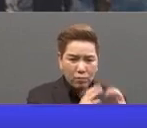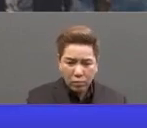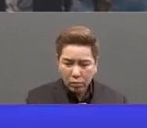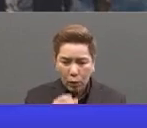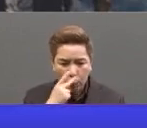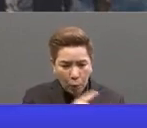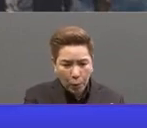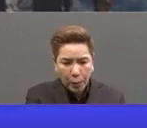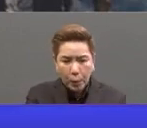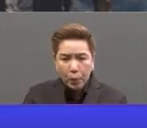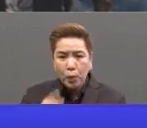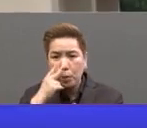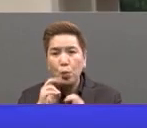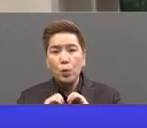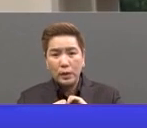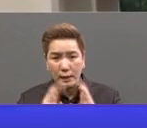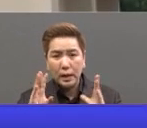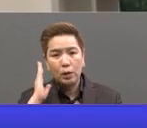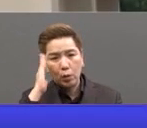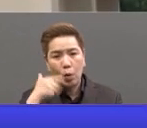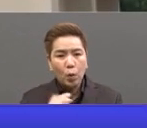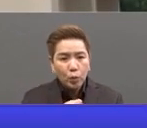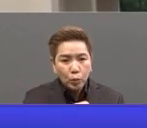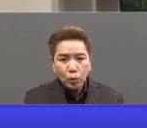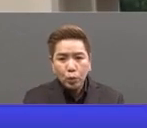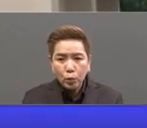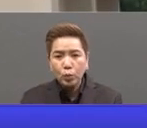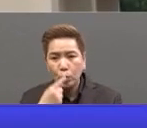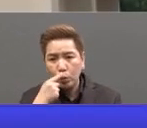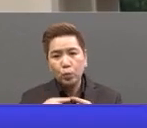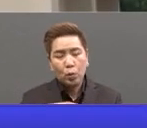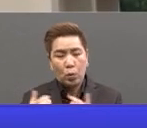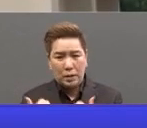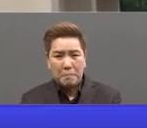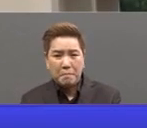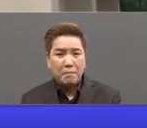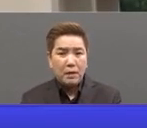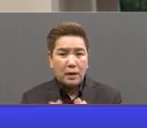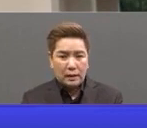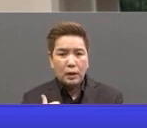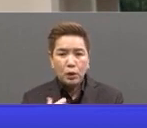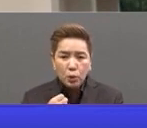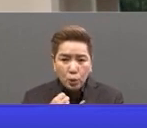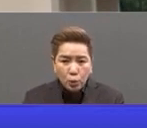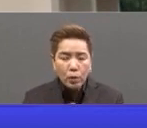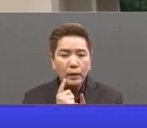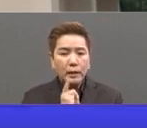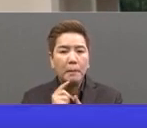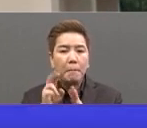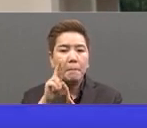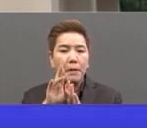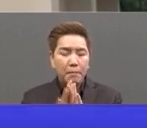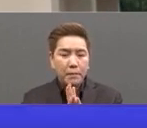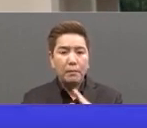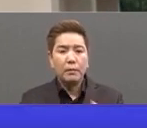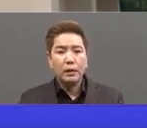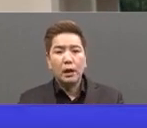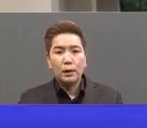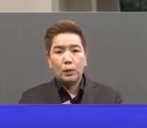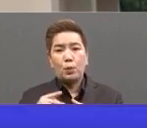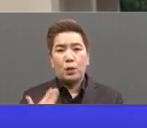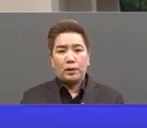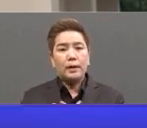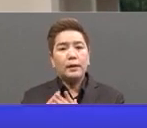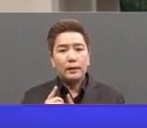ที่ผ่านมาเนี่ยมีผู้มาลงทะเบียนเพื่อขอรับการช่วยเหลือแล้วนะคะจำนวน365 รายซึ่ง